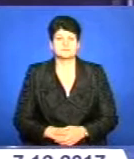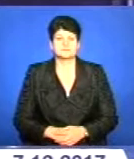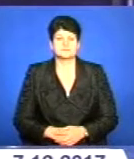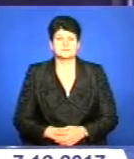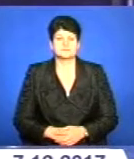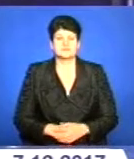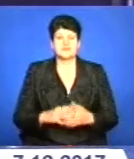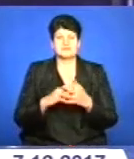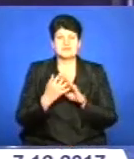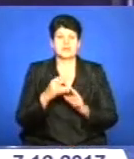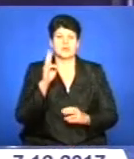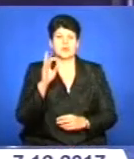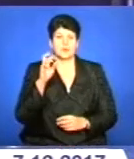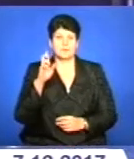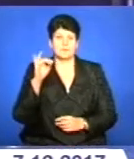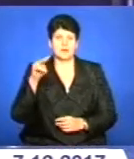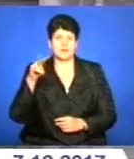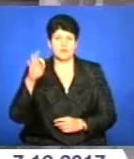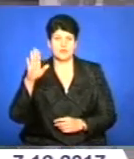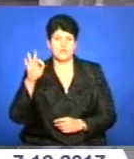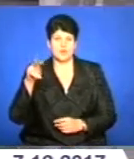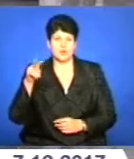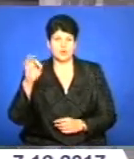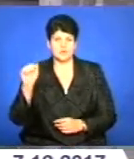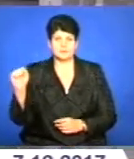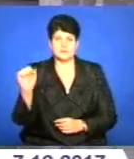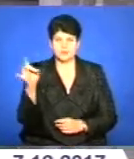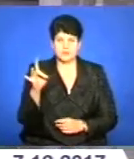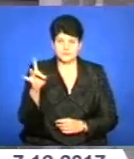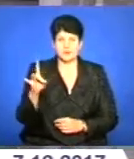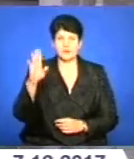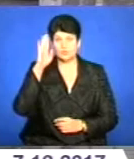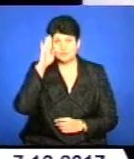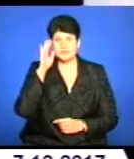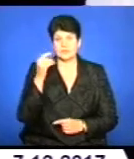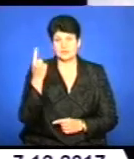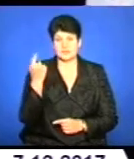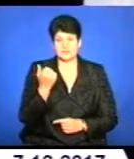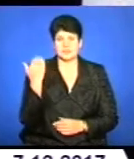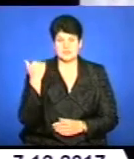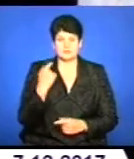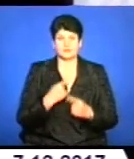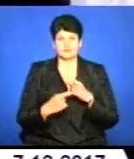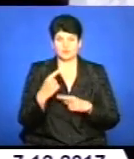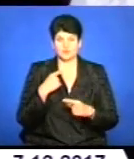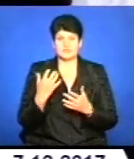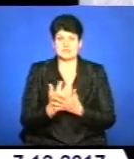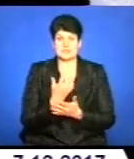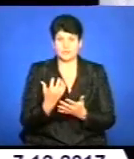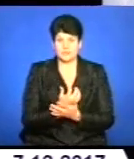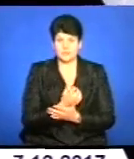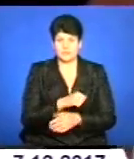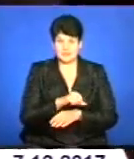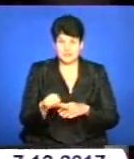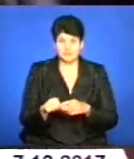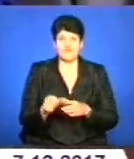У селі Кобило-Волоки Теребовлянського району чоловіка, який тиждень тому повернувся із заробітків, вбила його співмешканка. Під